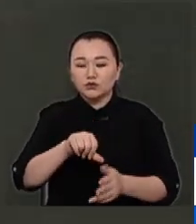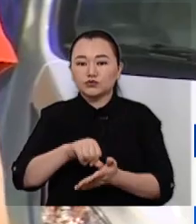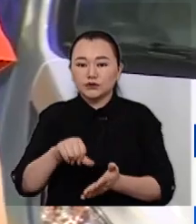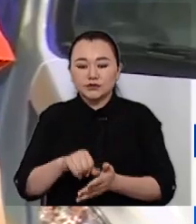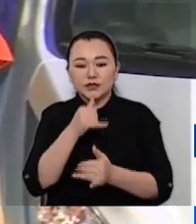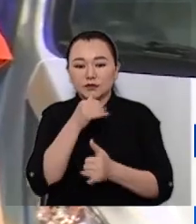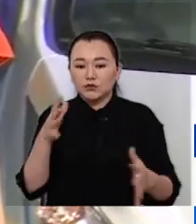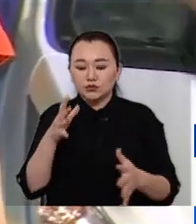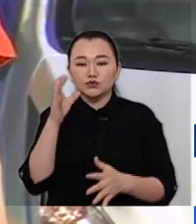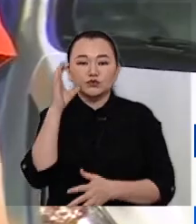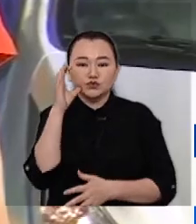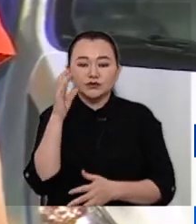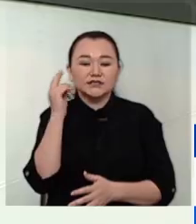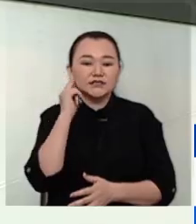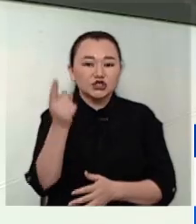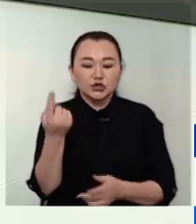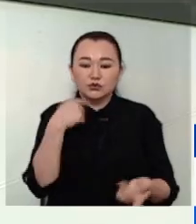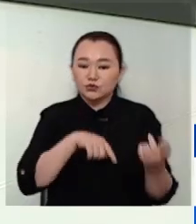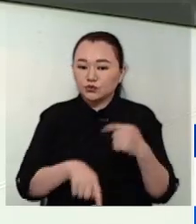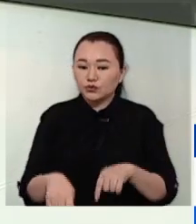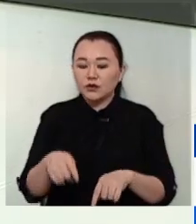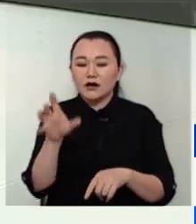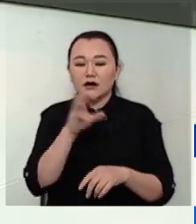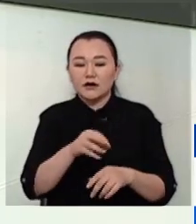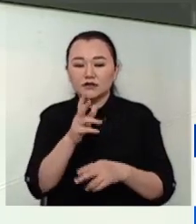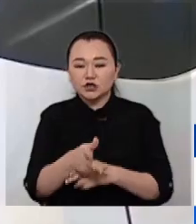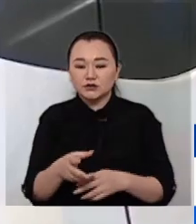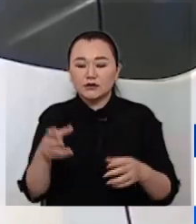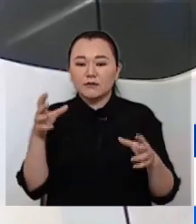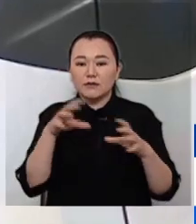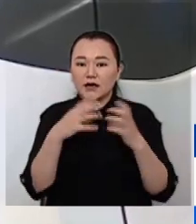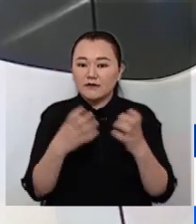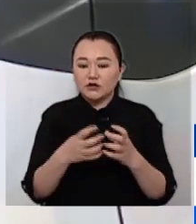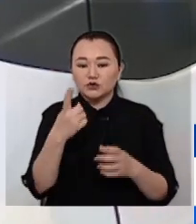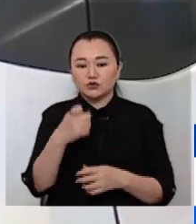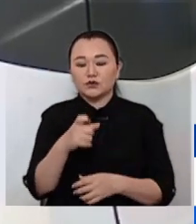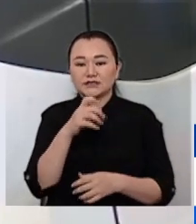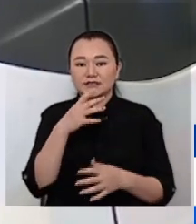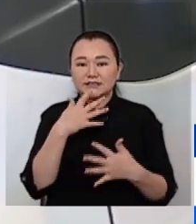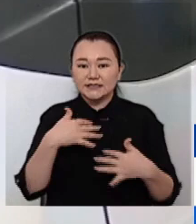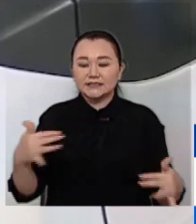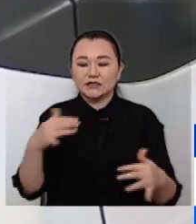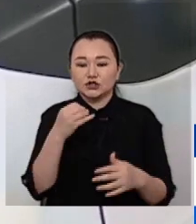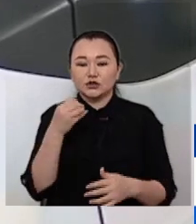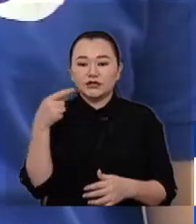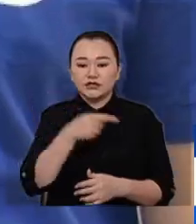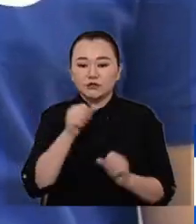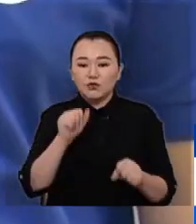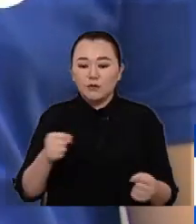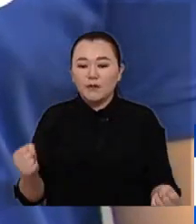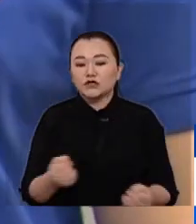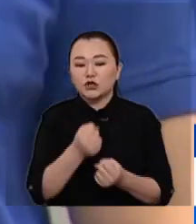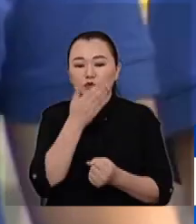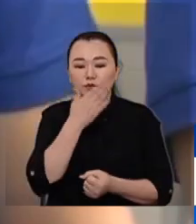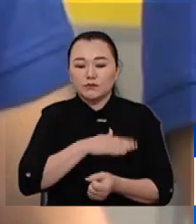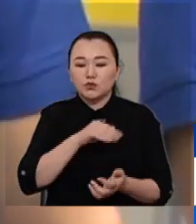не могут слышать друг друга. Съемочный павильон вместит сразу 100 зрителей. Еще 1000 смогут поддержать